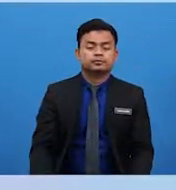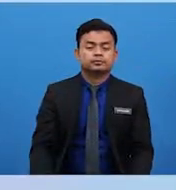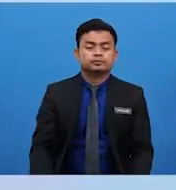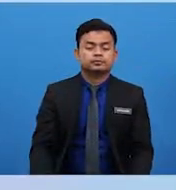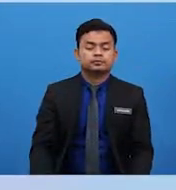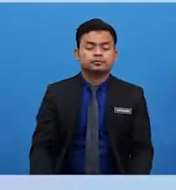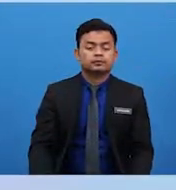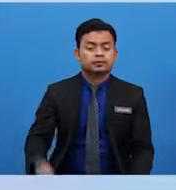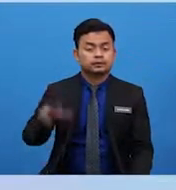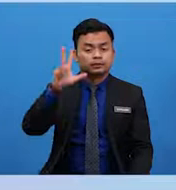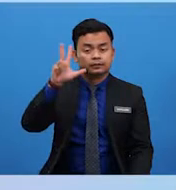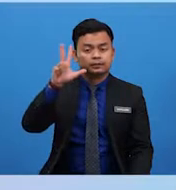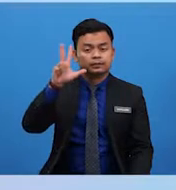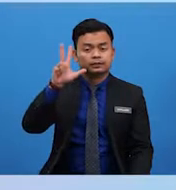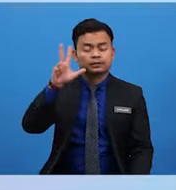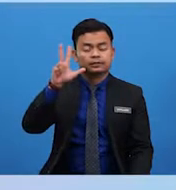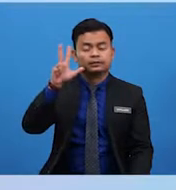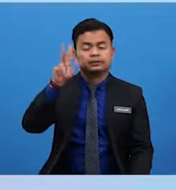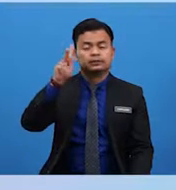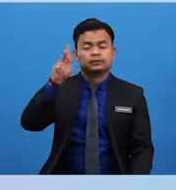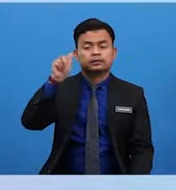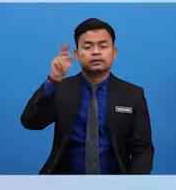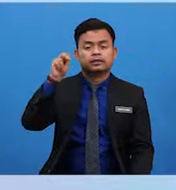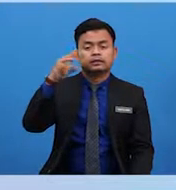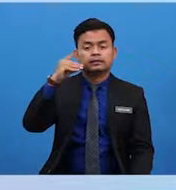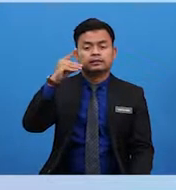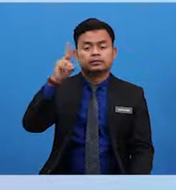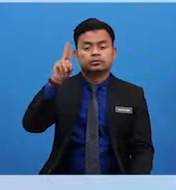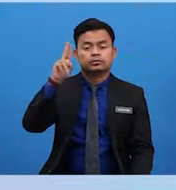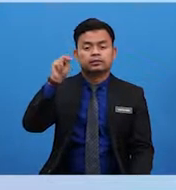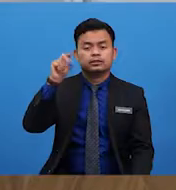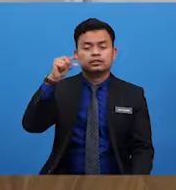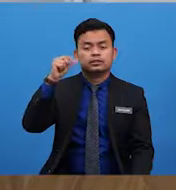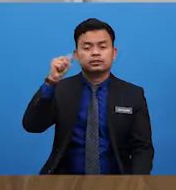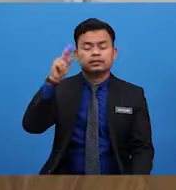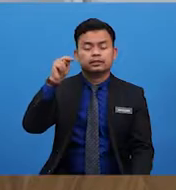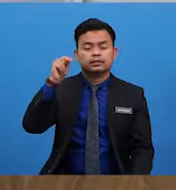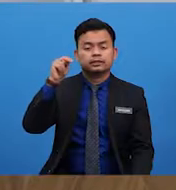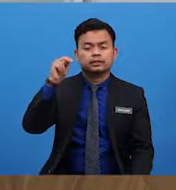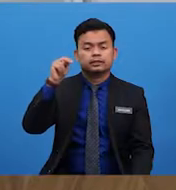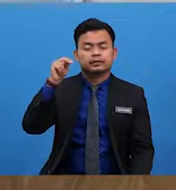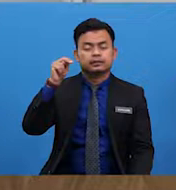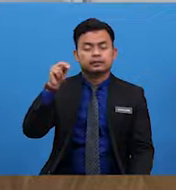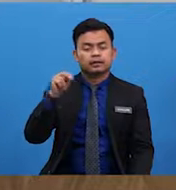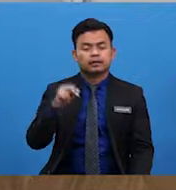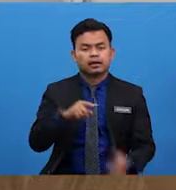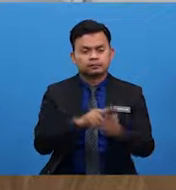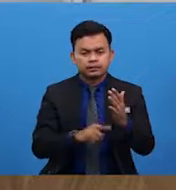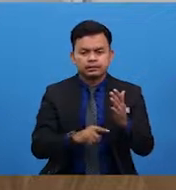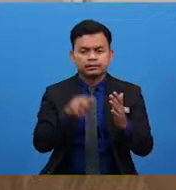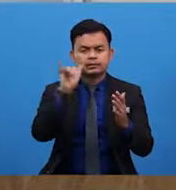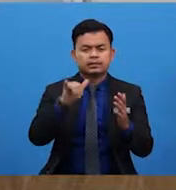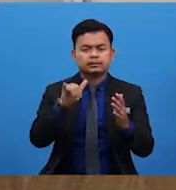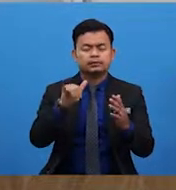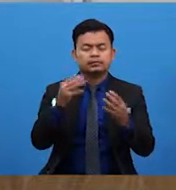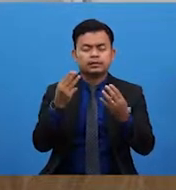kita hanya perlu ingat me sistem makna tersurat dan tersirat itu Oh jadi tiga bentuk tuh tiga bentuk dalam